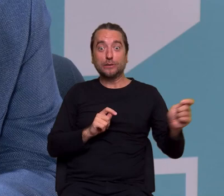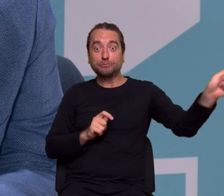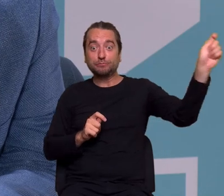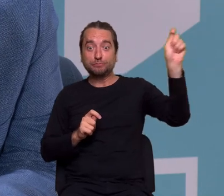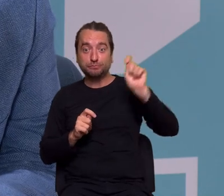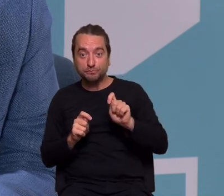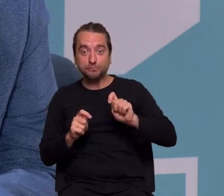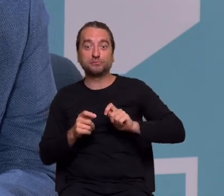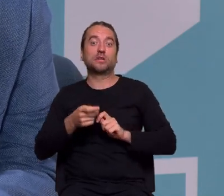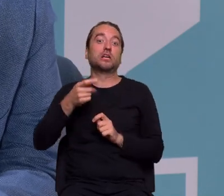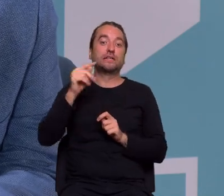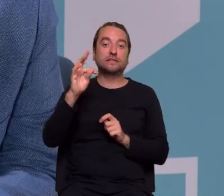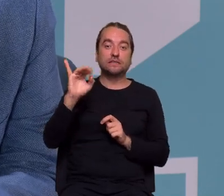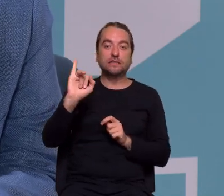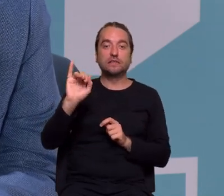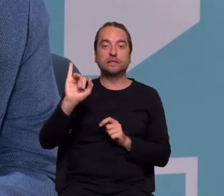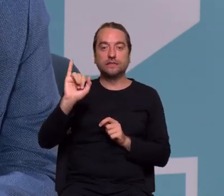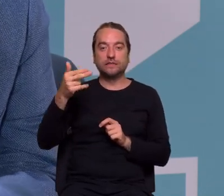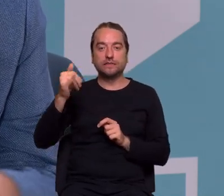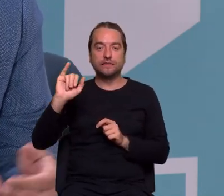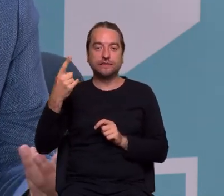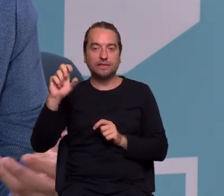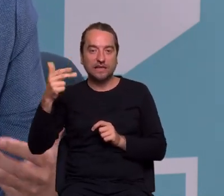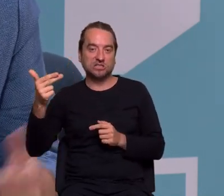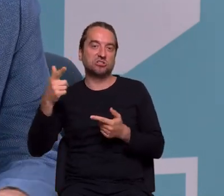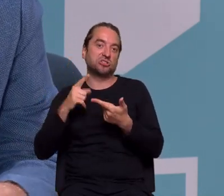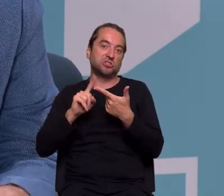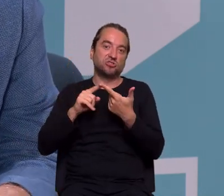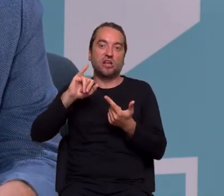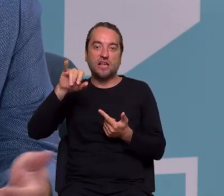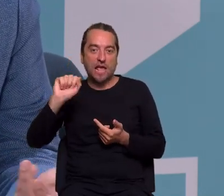z Trinidadu, Jamajki czy innego tego typu miejsca,